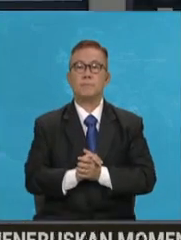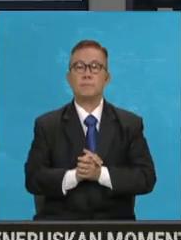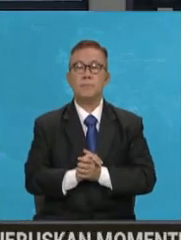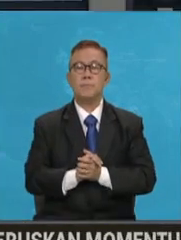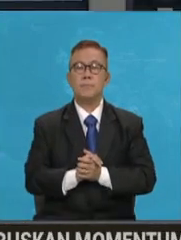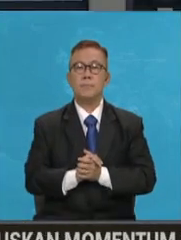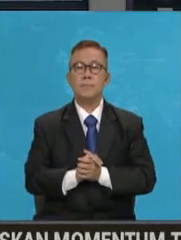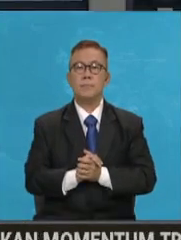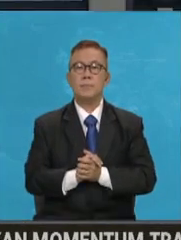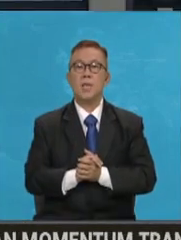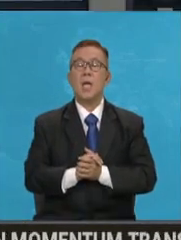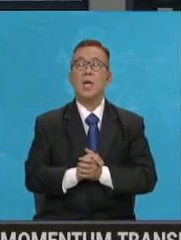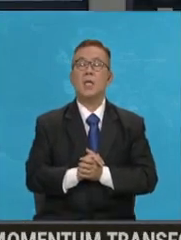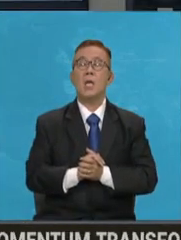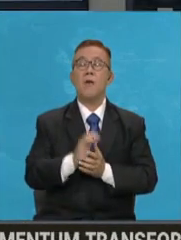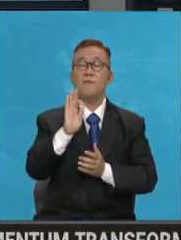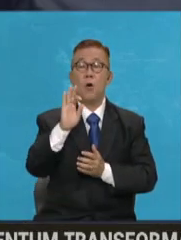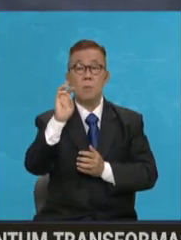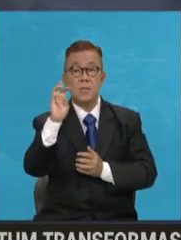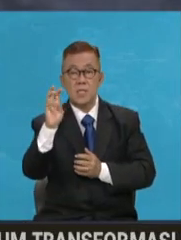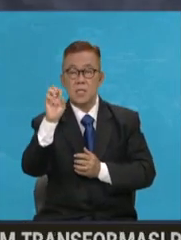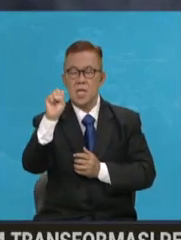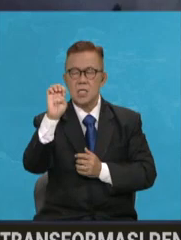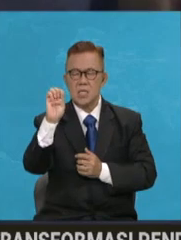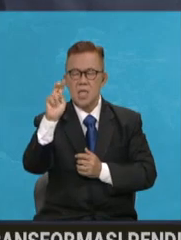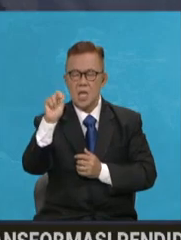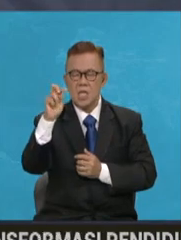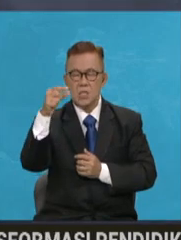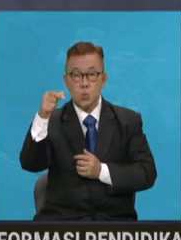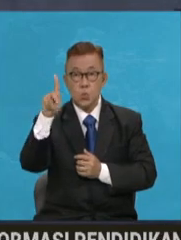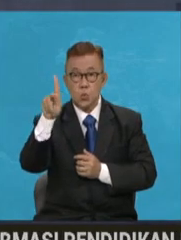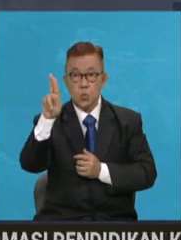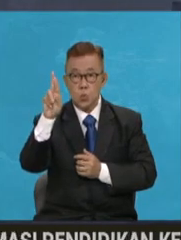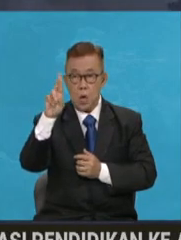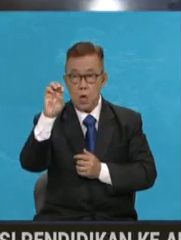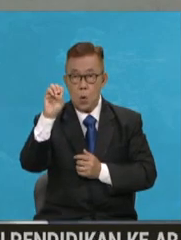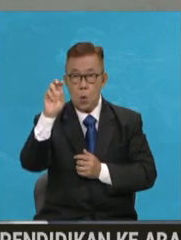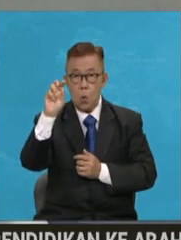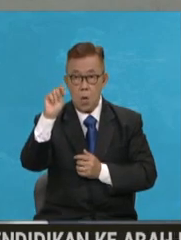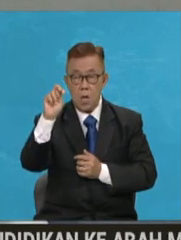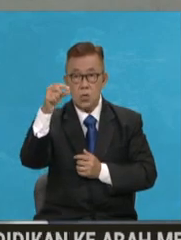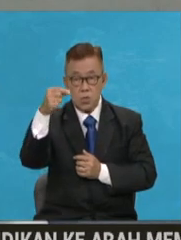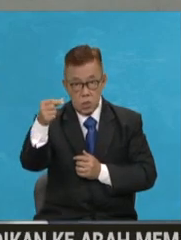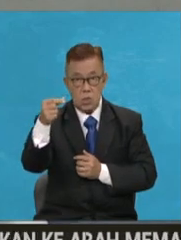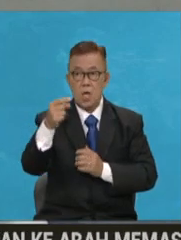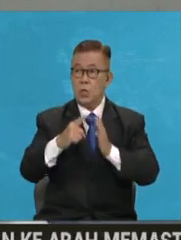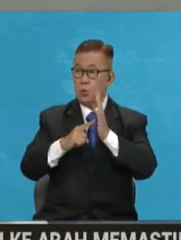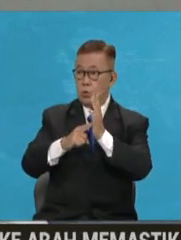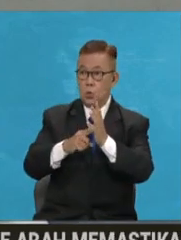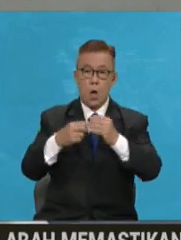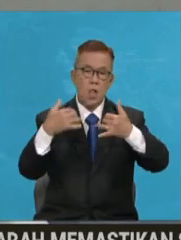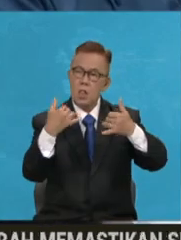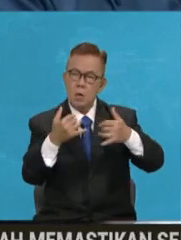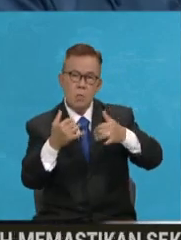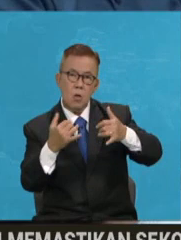di pusat tingkatan 6 sekurang activity diisikan dengan persembahan daripada para penuntut pusat berkenaan yang di